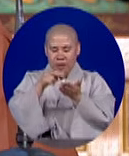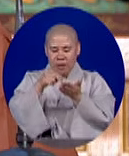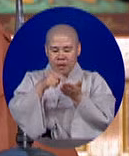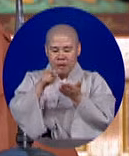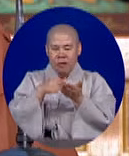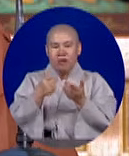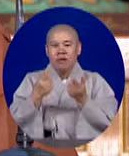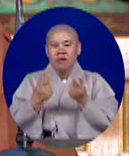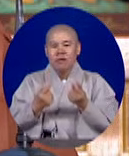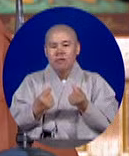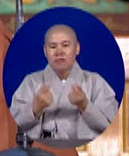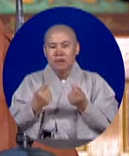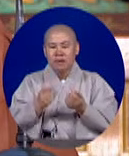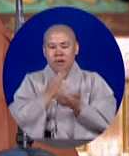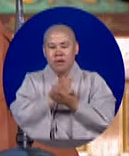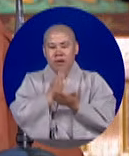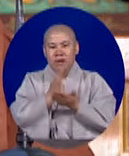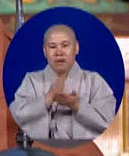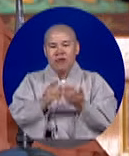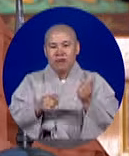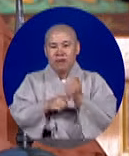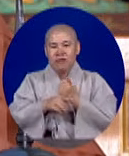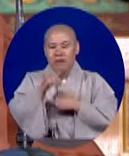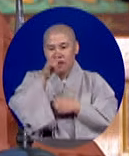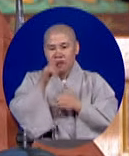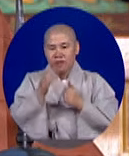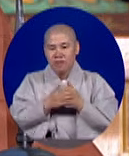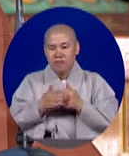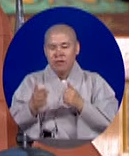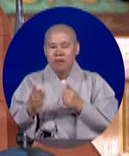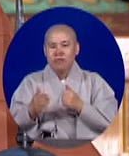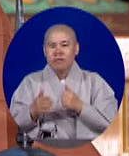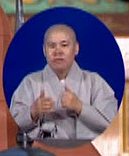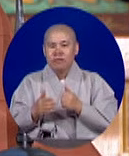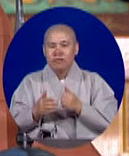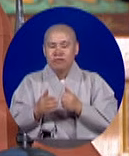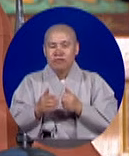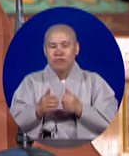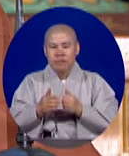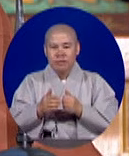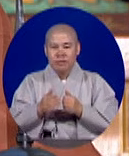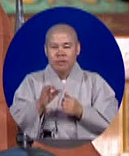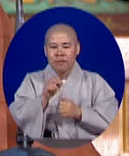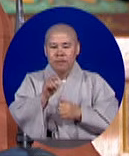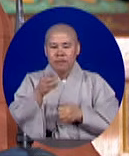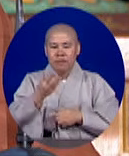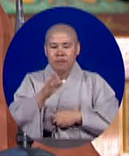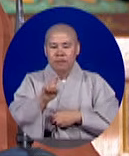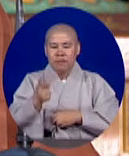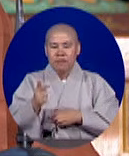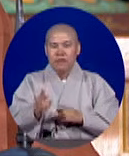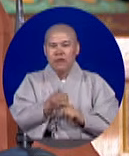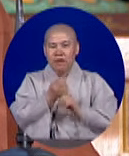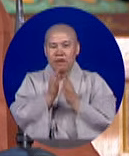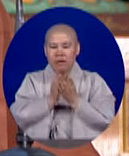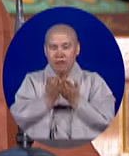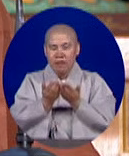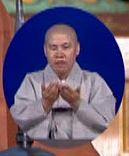36권이 여러 가지 의미가 있어요. 그런데 그 열반경에